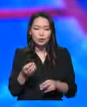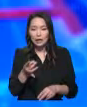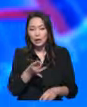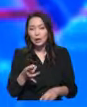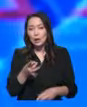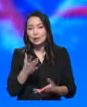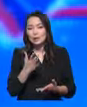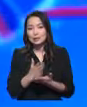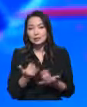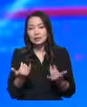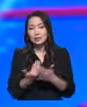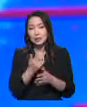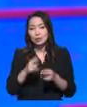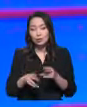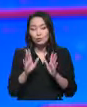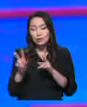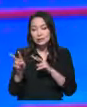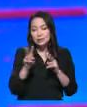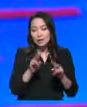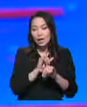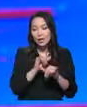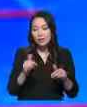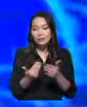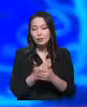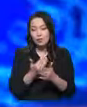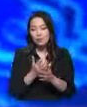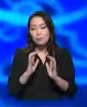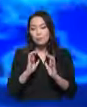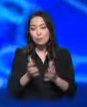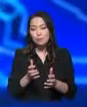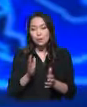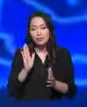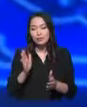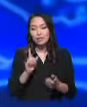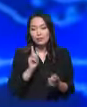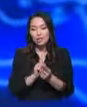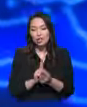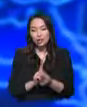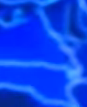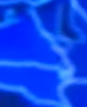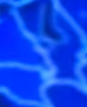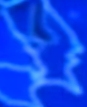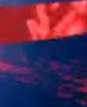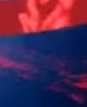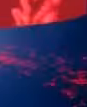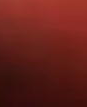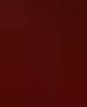На сегодня у меня все. Мы будем следить за развитием событий в мире. До встречи через неделю.